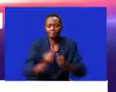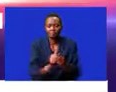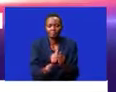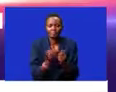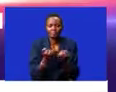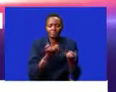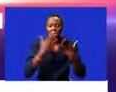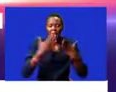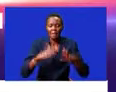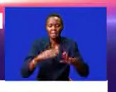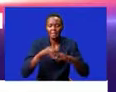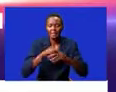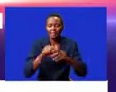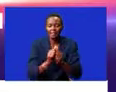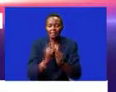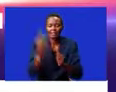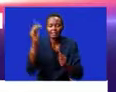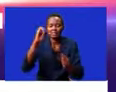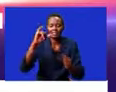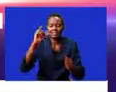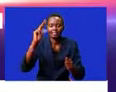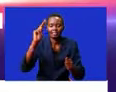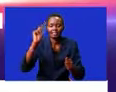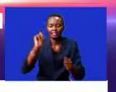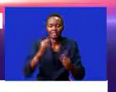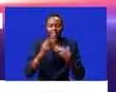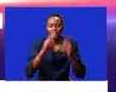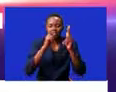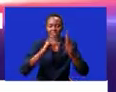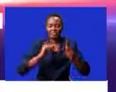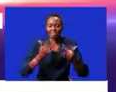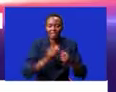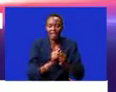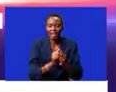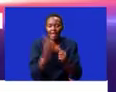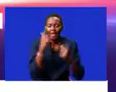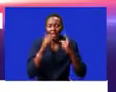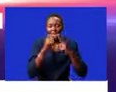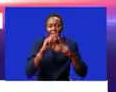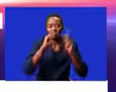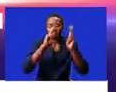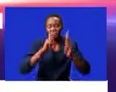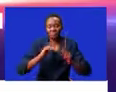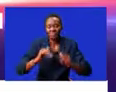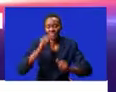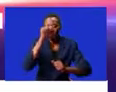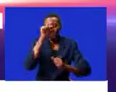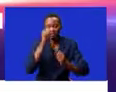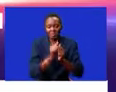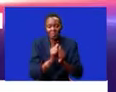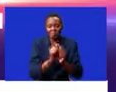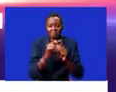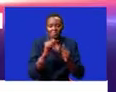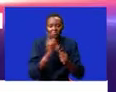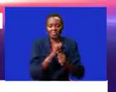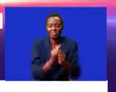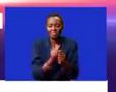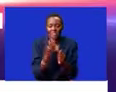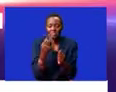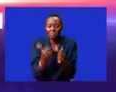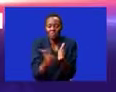Jo-Ohala ma e chiro ma Kisian e kaunti ma Kisumu koro to ywak ne sirkal kaunti ma Kisumu mondo okonygi e tieko midhiero mag